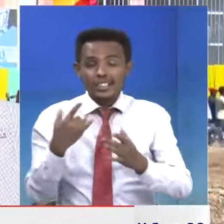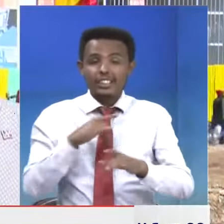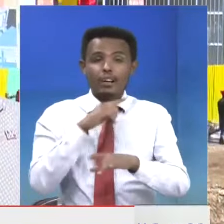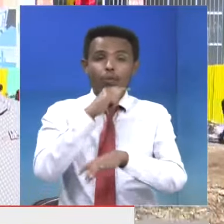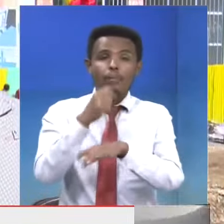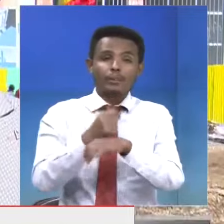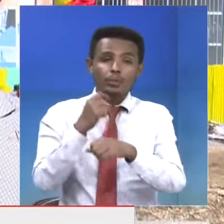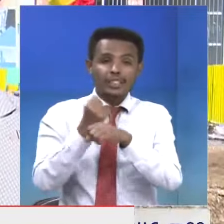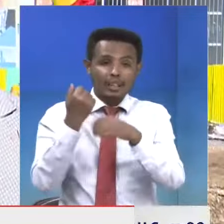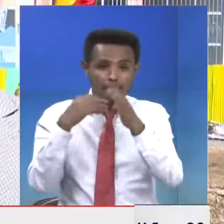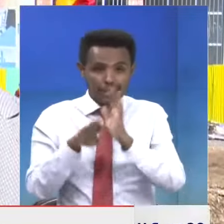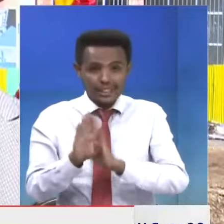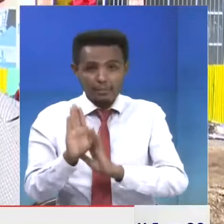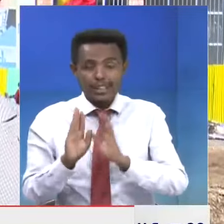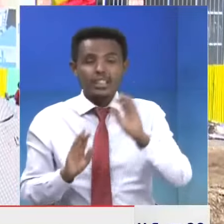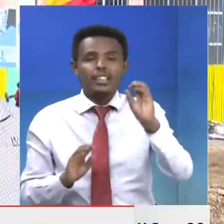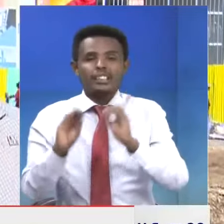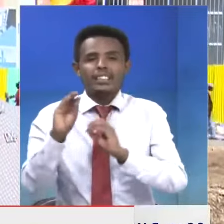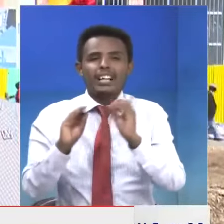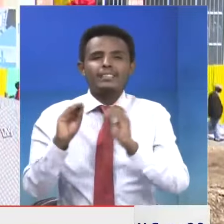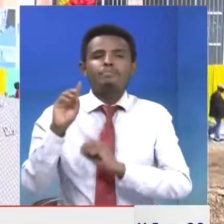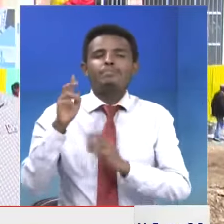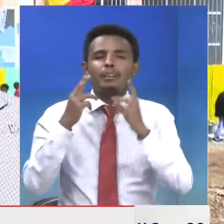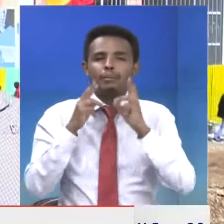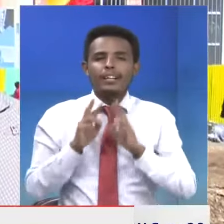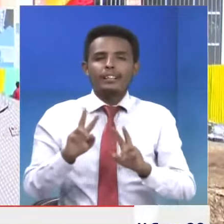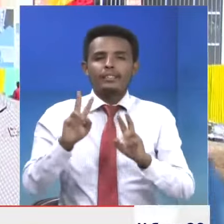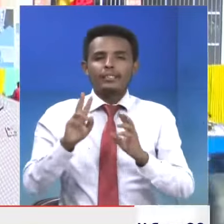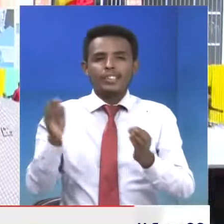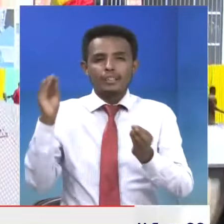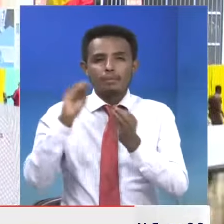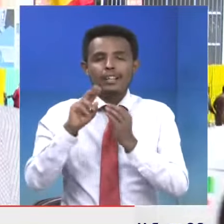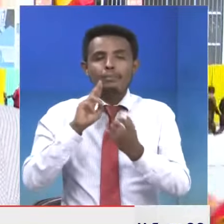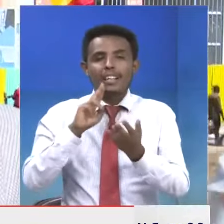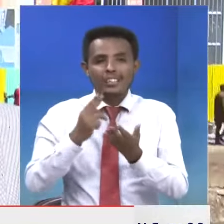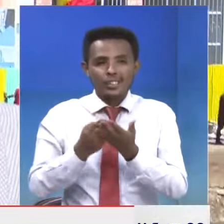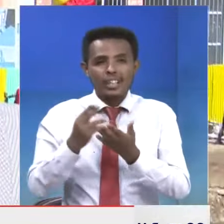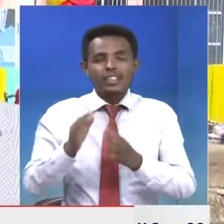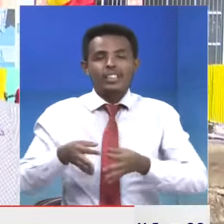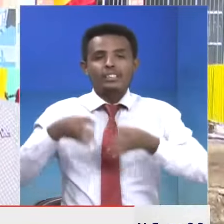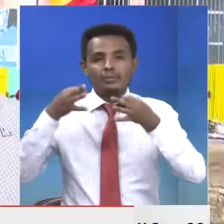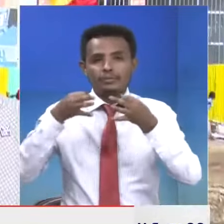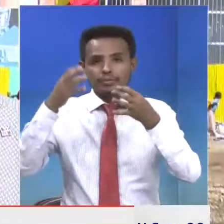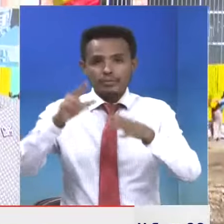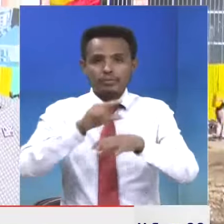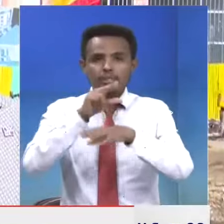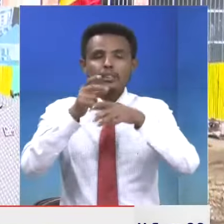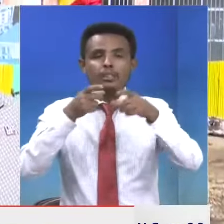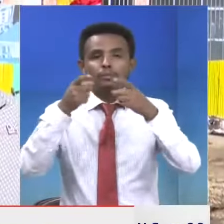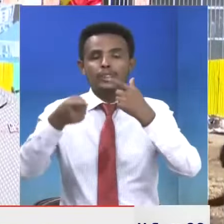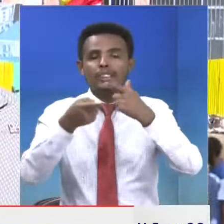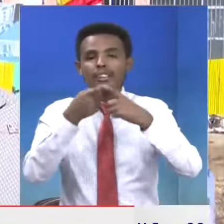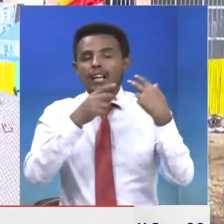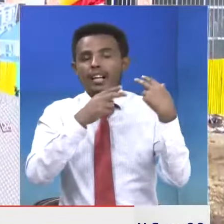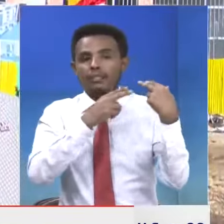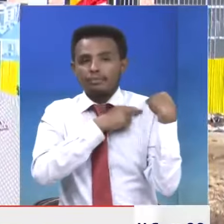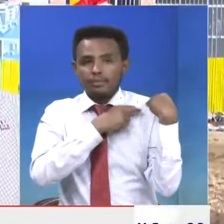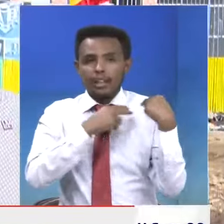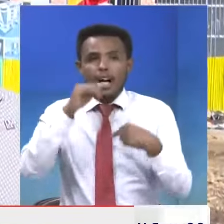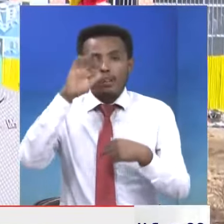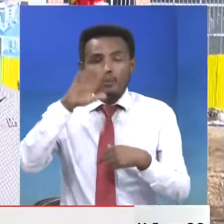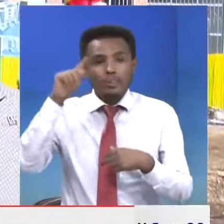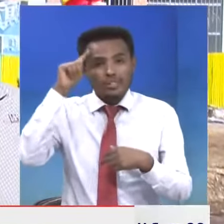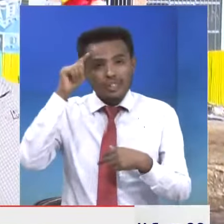ስራ በማስገባት ረገድ ያሉ እንቅስቃሴዎችን በተመለከተ ተጨማሪ መረጃ እንዲሰጡኝ የብሔረሰብ አስተዳደሩ ምክትል አስተዳዳሪ አቶ ተስፋዬ